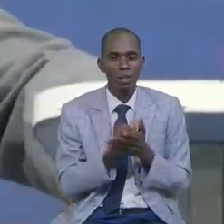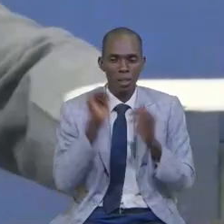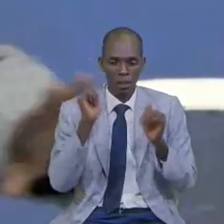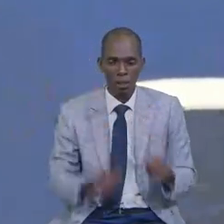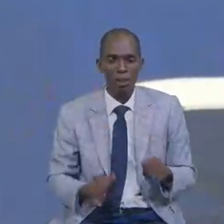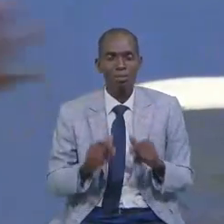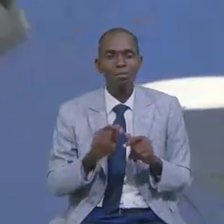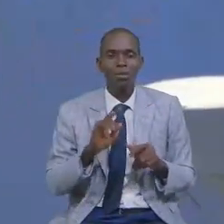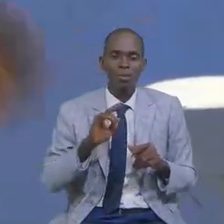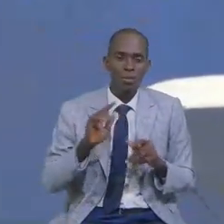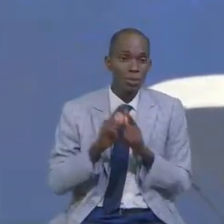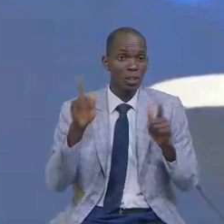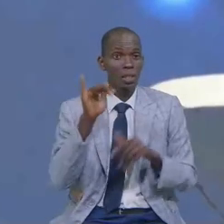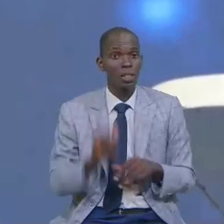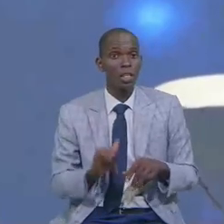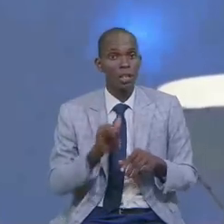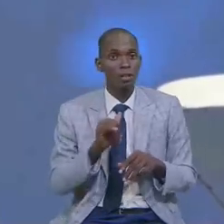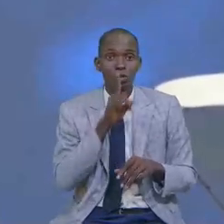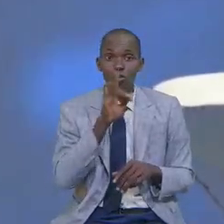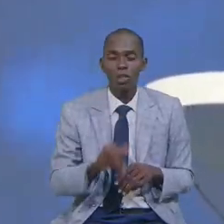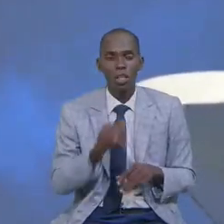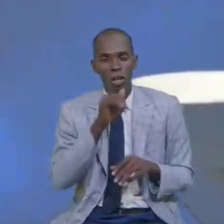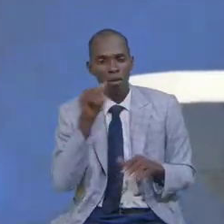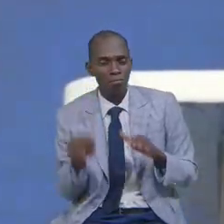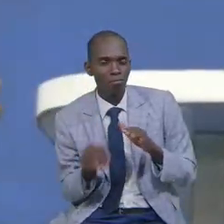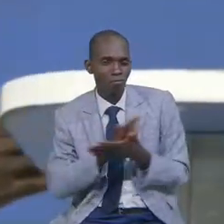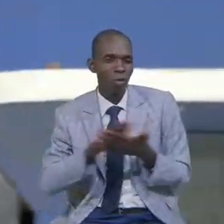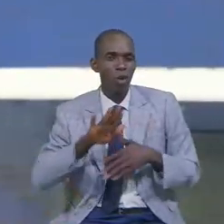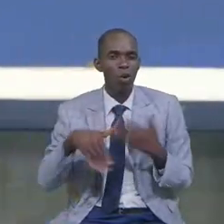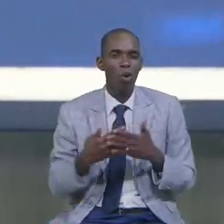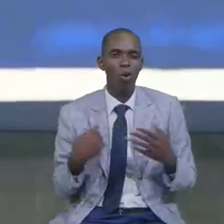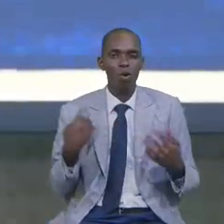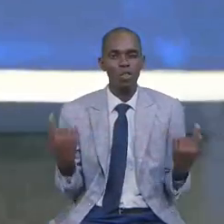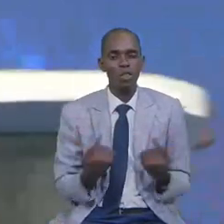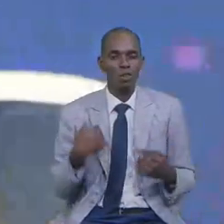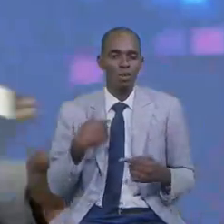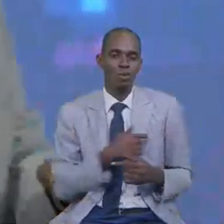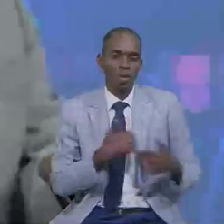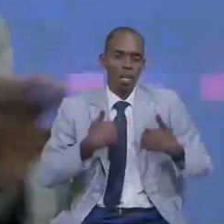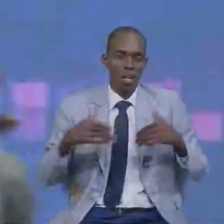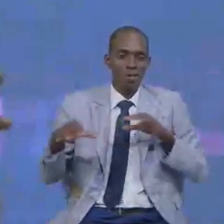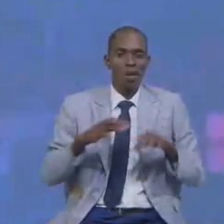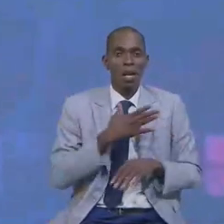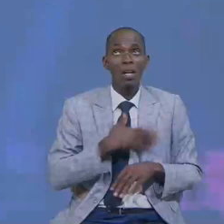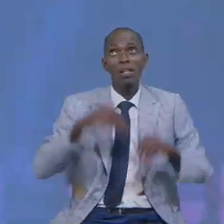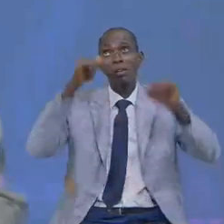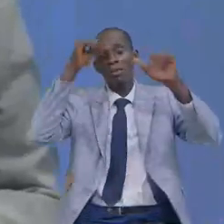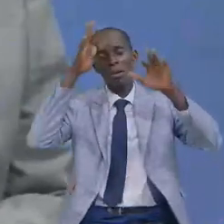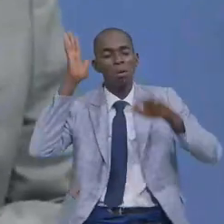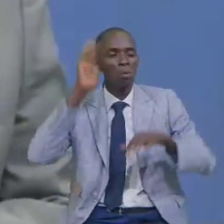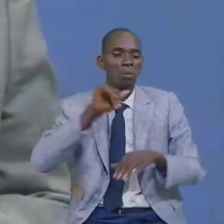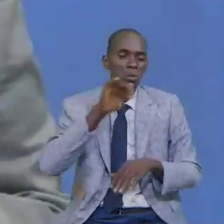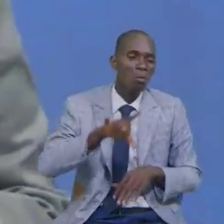effectivement couvrir tous les péchés que nous avons commis. Et le Père ne verra plus ses